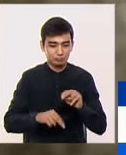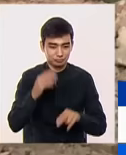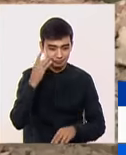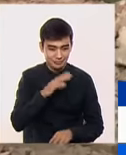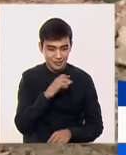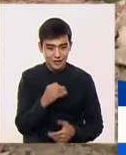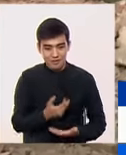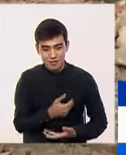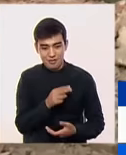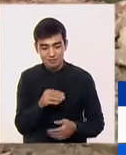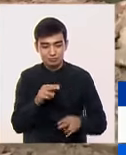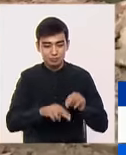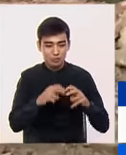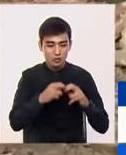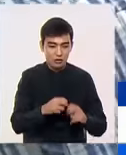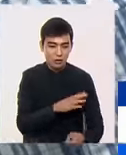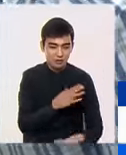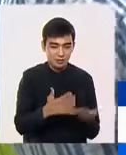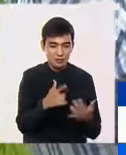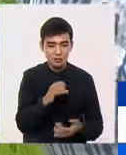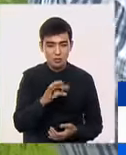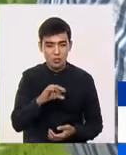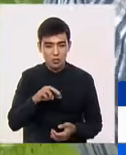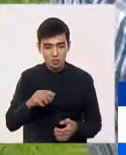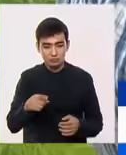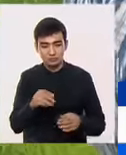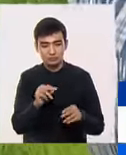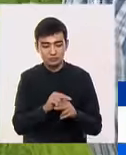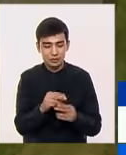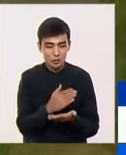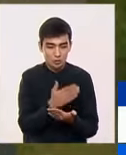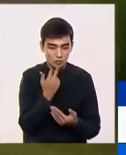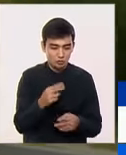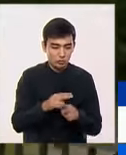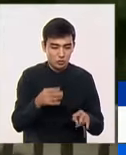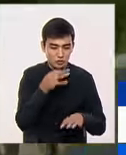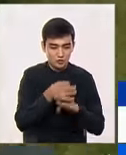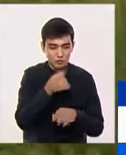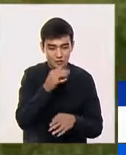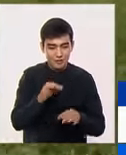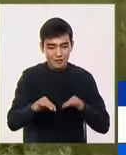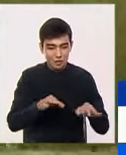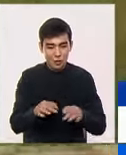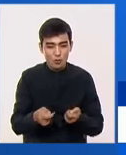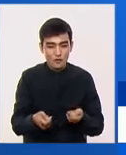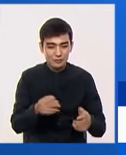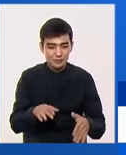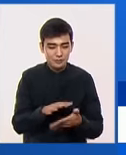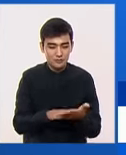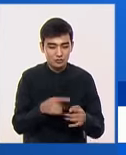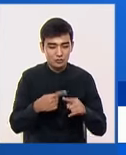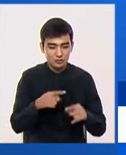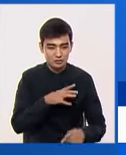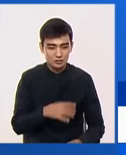жителей было ли экспертиза и геологоразведка грунта неизвестно в управлении архитектуры заявляет по